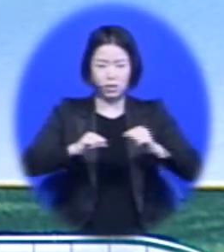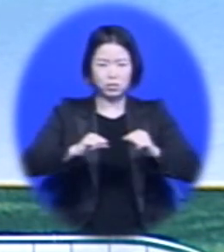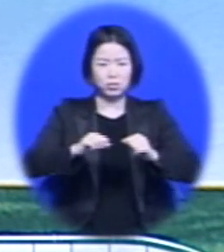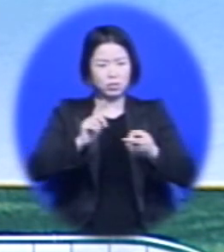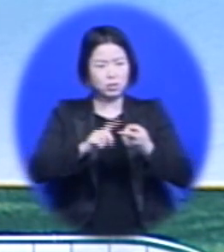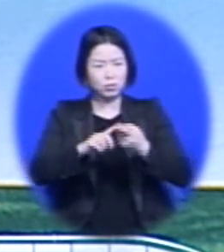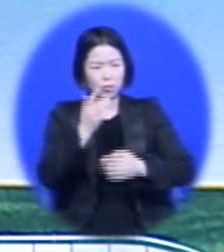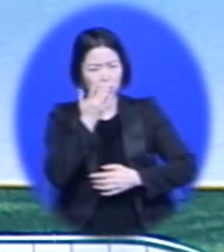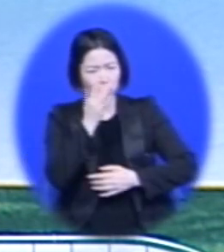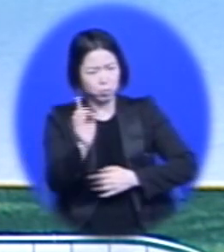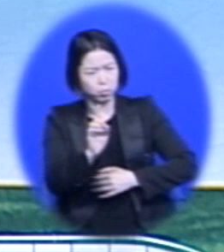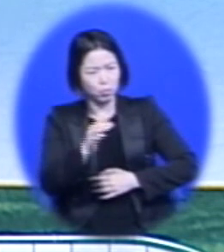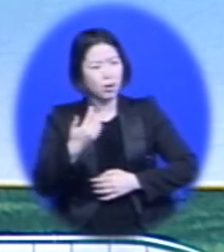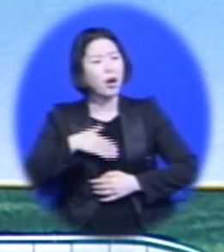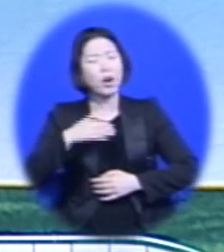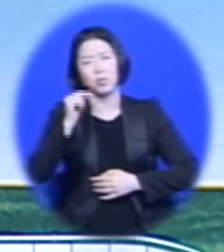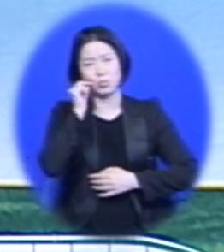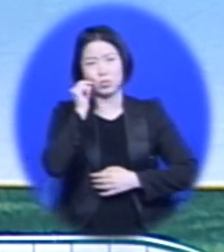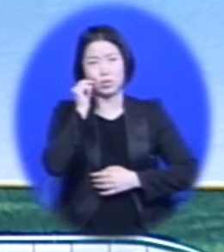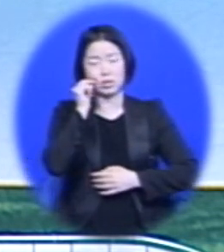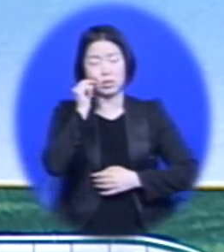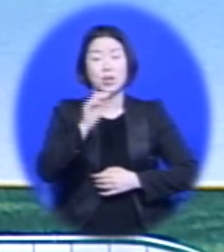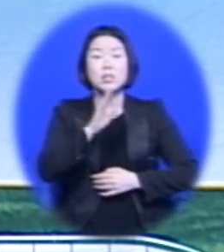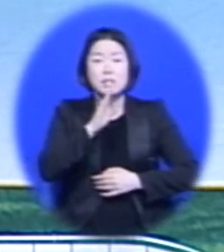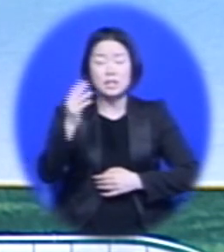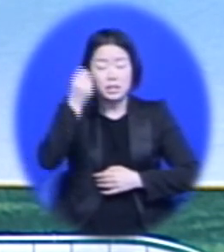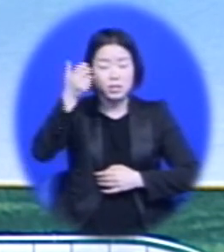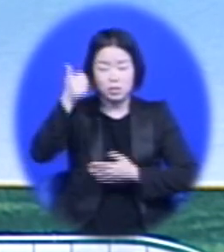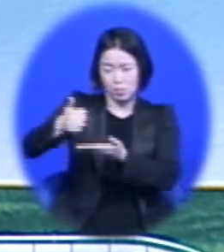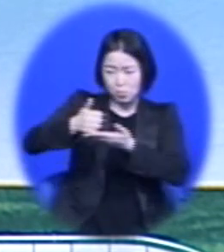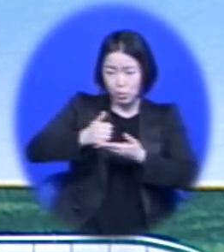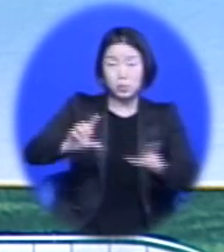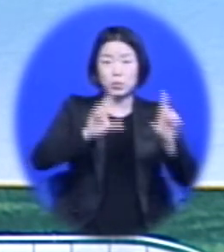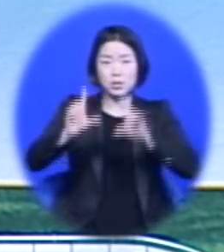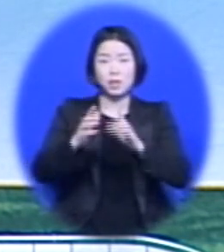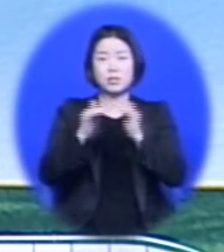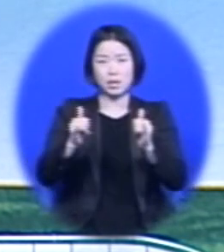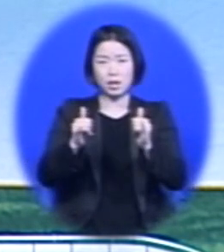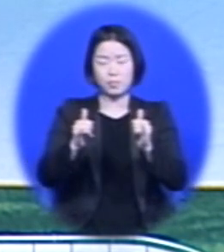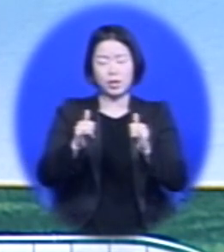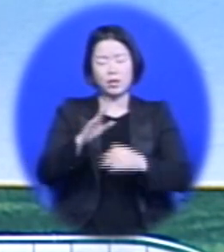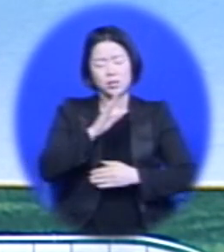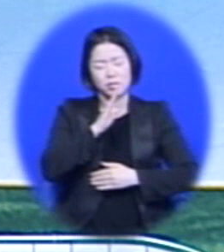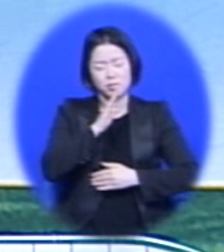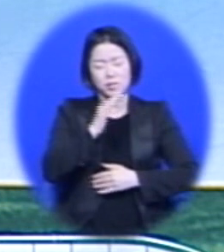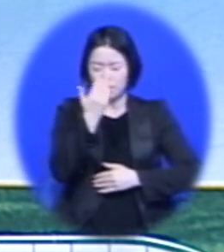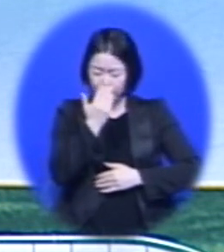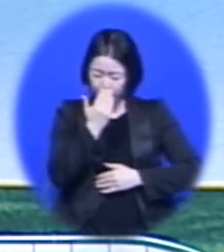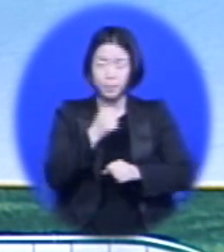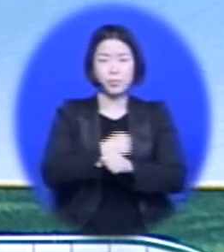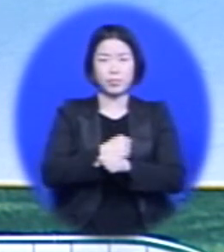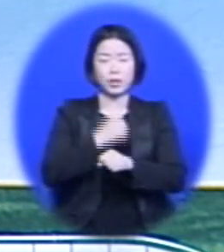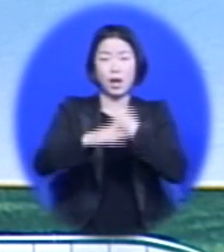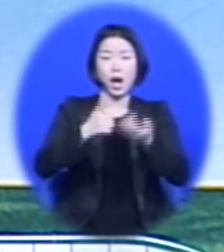알 수가 없는 일입니다. 정말 성령님을 모시고 사는 사람은 지극히 겸손합니다.